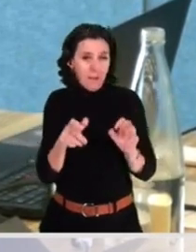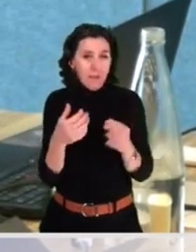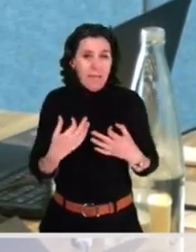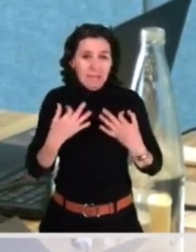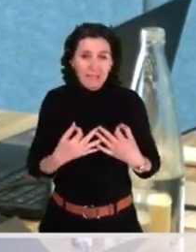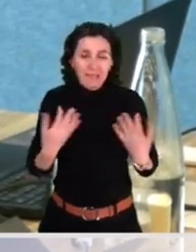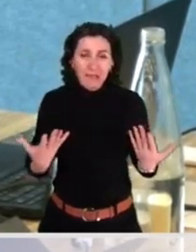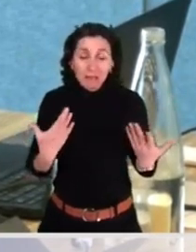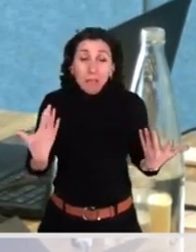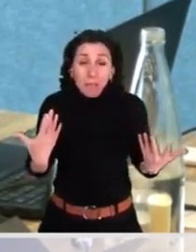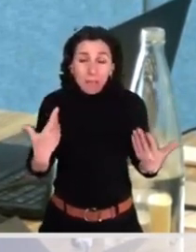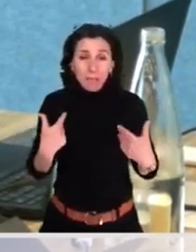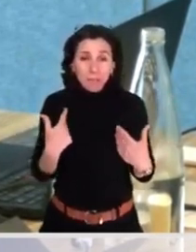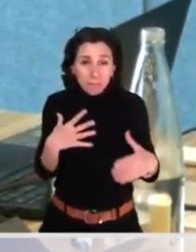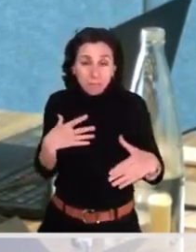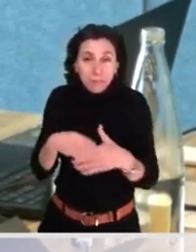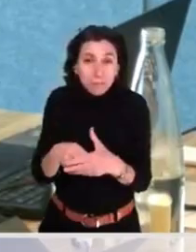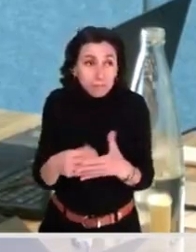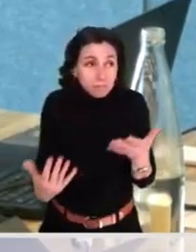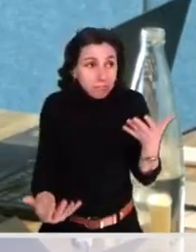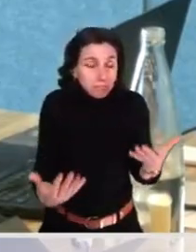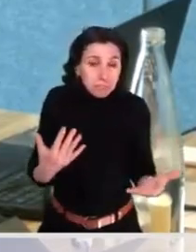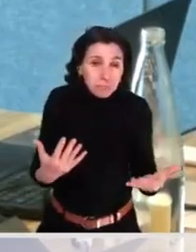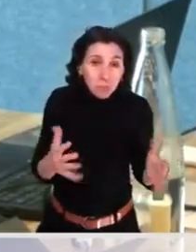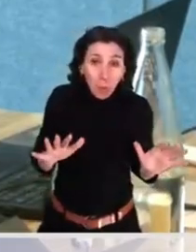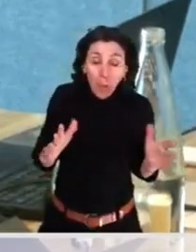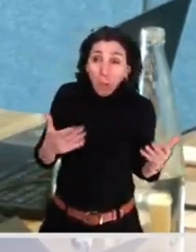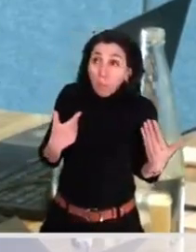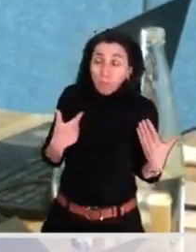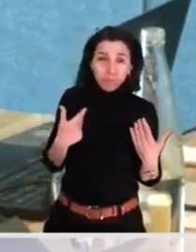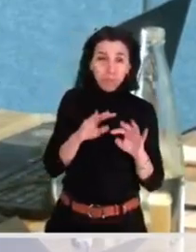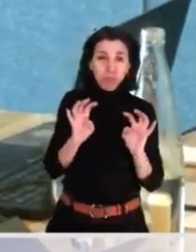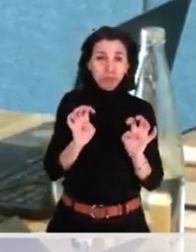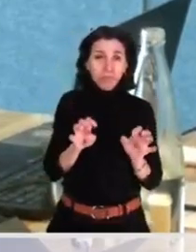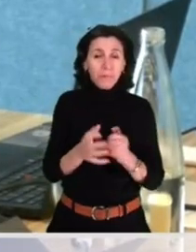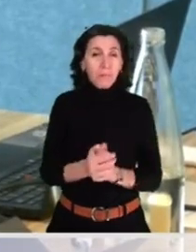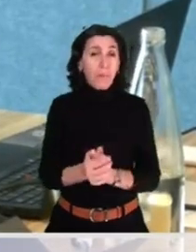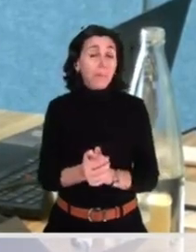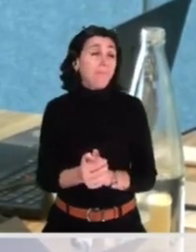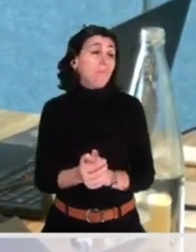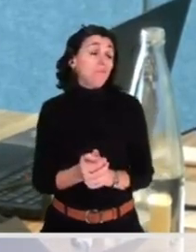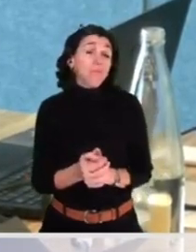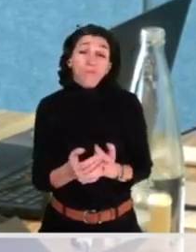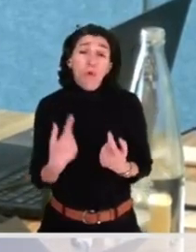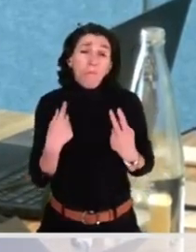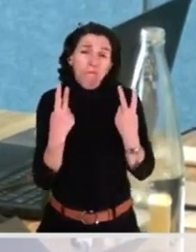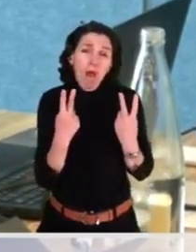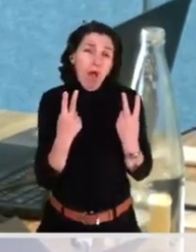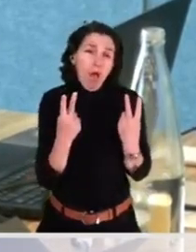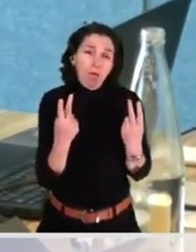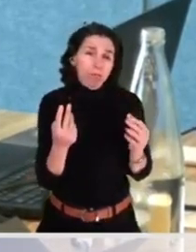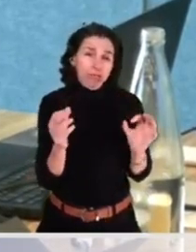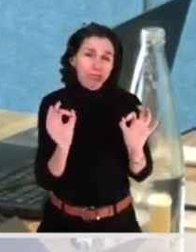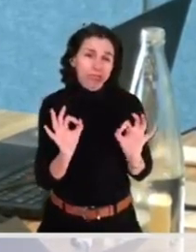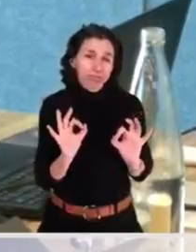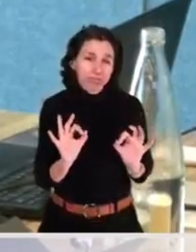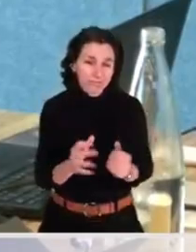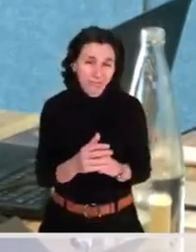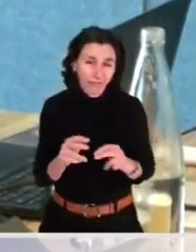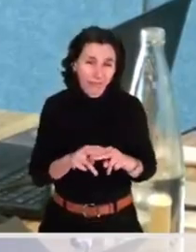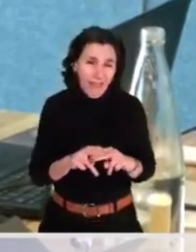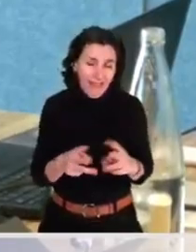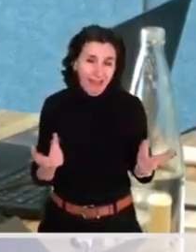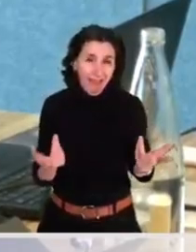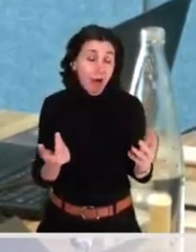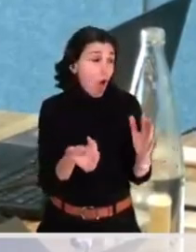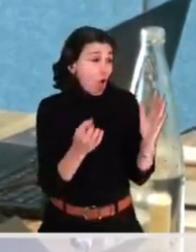toujours pareil. Tout ça n'a aucune valeur, comme on va le voir d'ailleurs tout à l'heure avec la charte sur l'urbanisme favorable à la santé. Elle ne